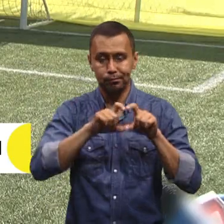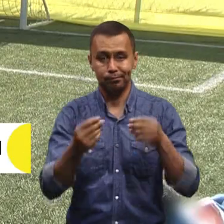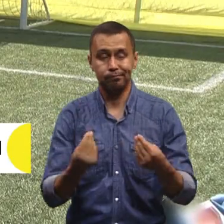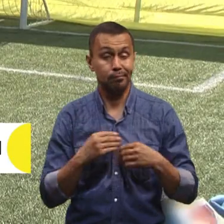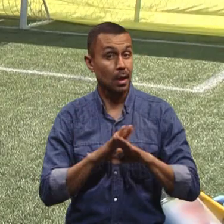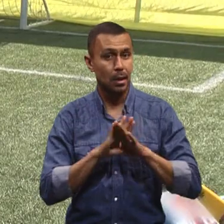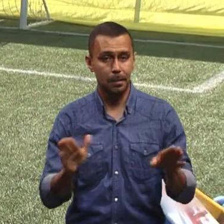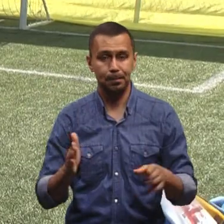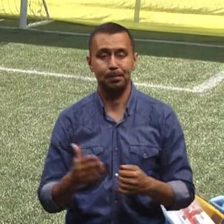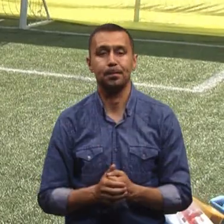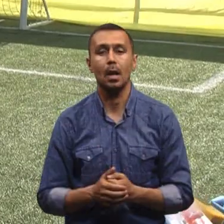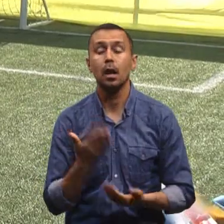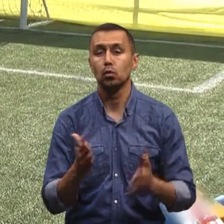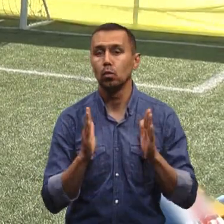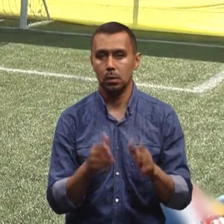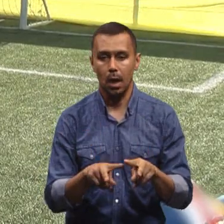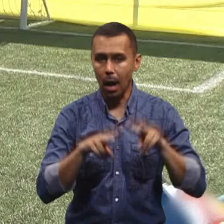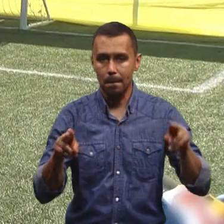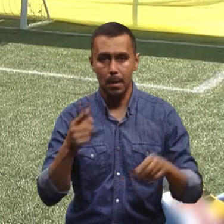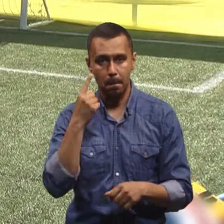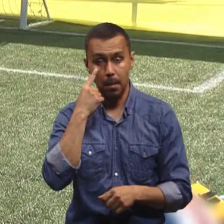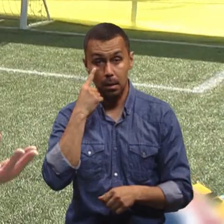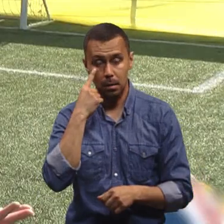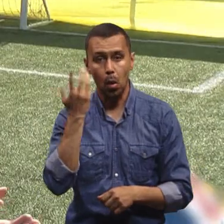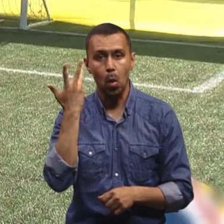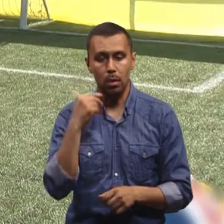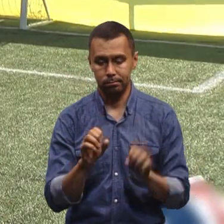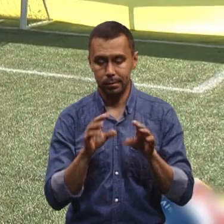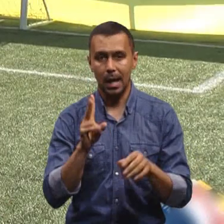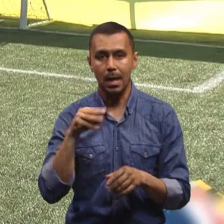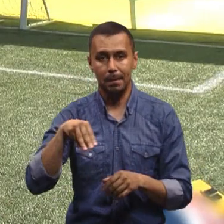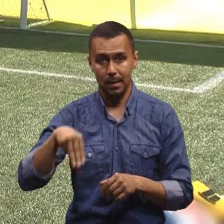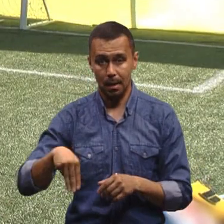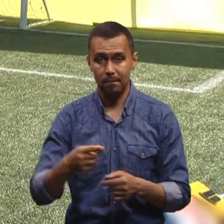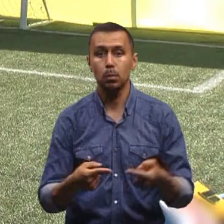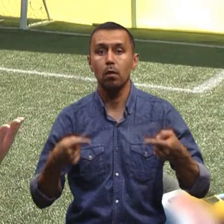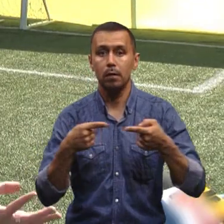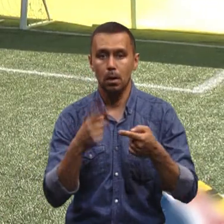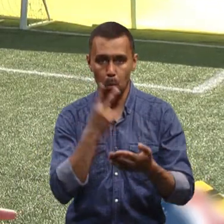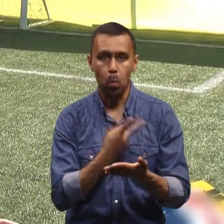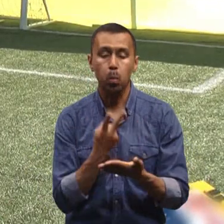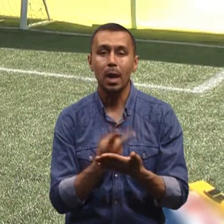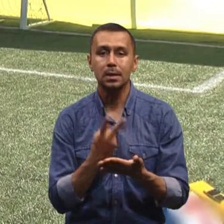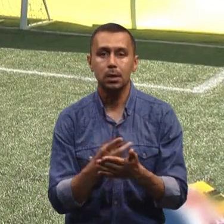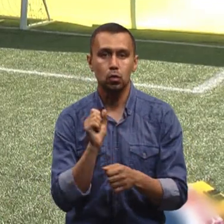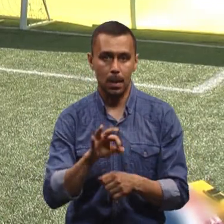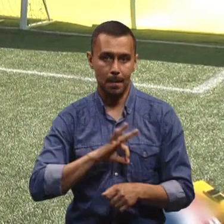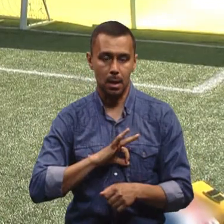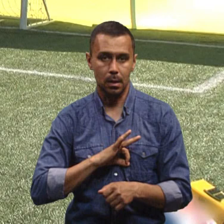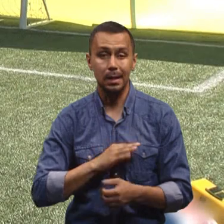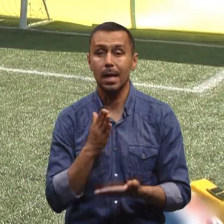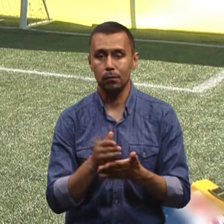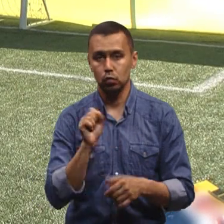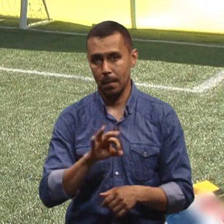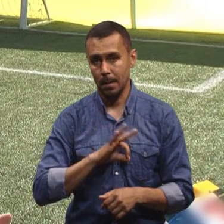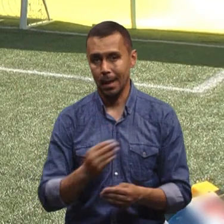Ольга Кшановська каже. Якщо будуть однакові бали при здачі НМТ, відповідно, показник золотої медалі, наявність